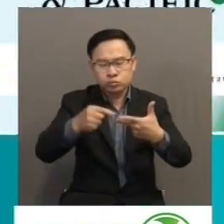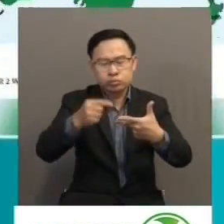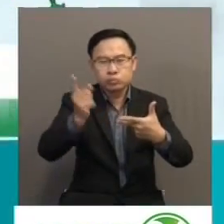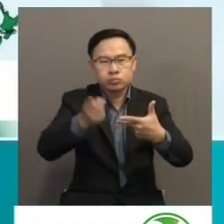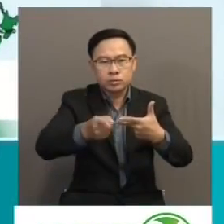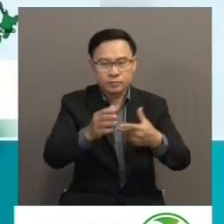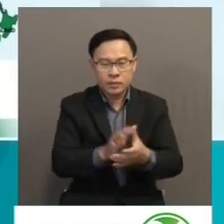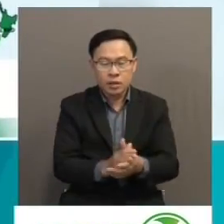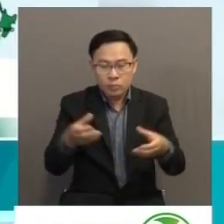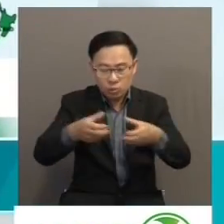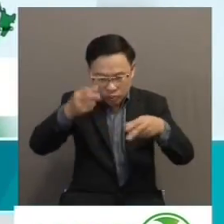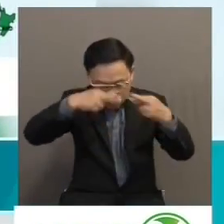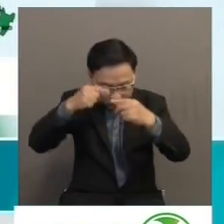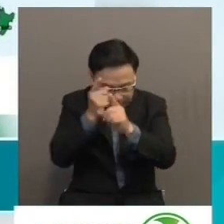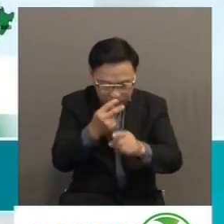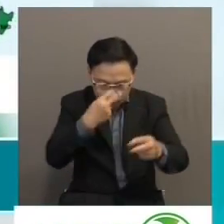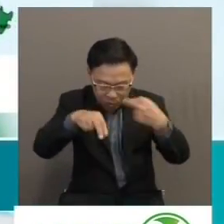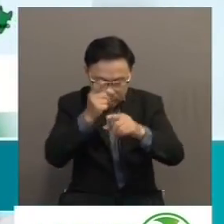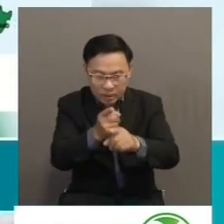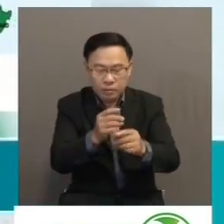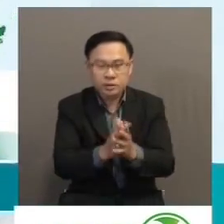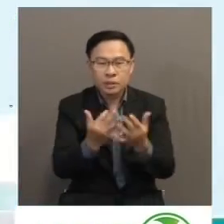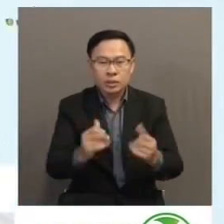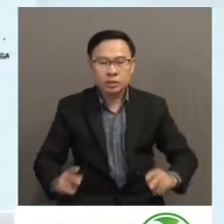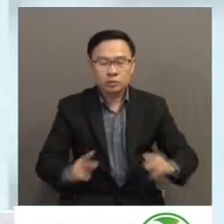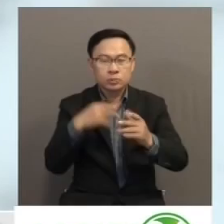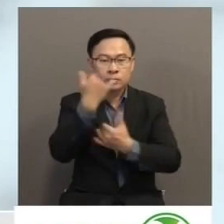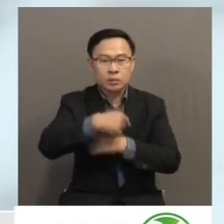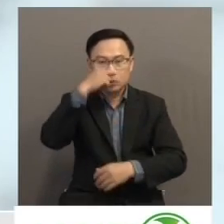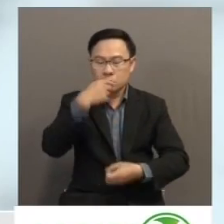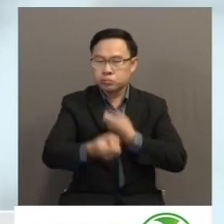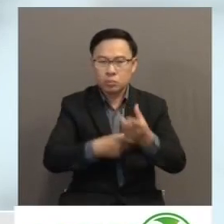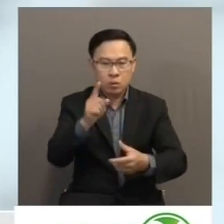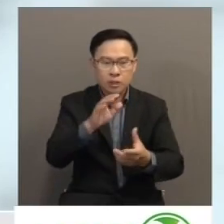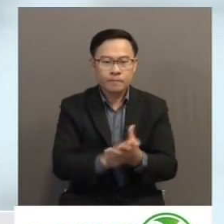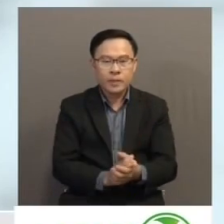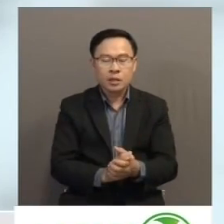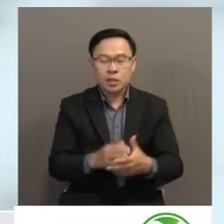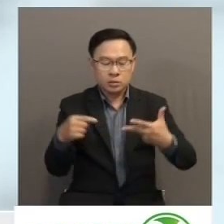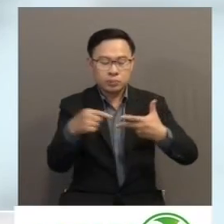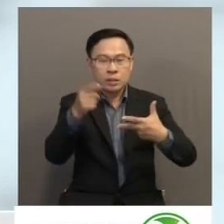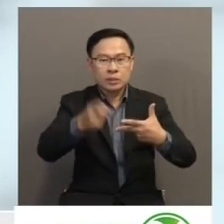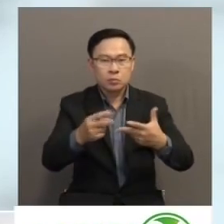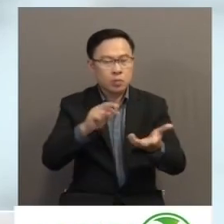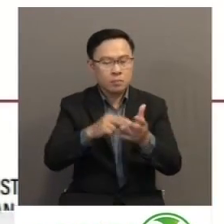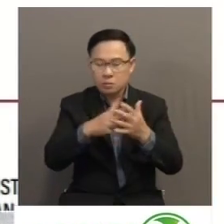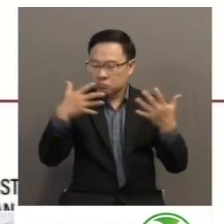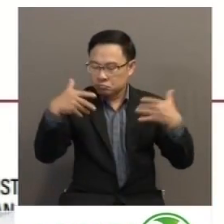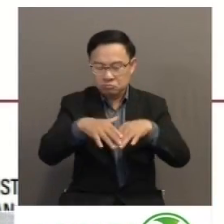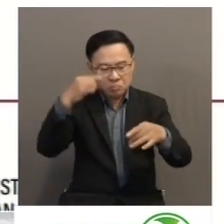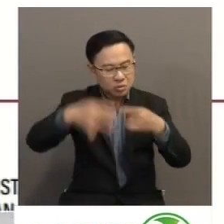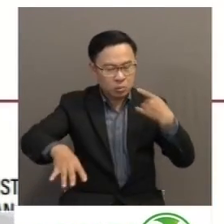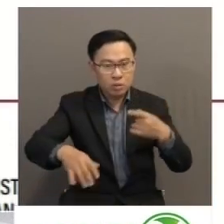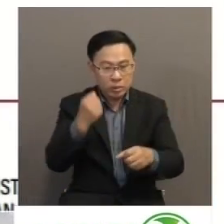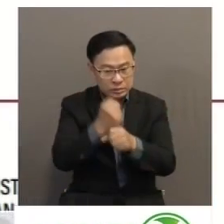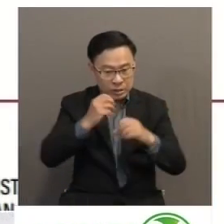คุณผู้ชมกระทรวงการต่างประเทศของไทยออกแถลงการตอบโต้เรื่องนี้ค่ะระบุเลยนะคะว่าการคงอันดับนี้ไม่สอดคล้องกับความเป็นจริงเ